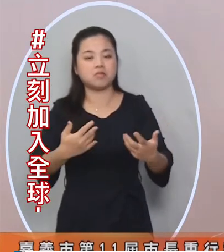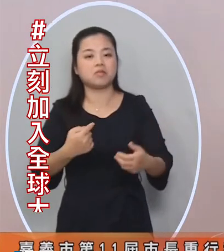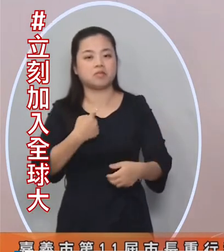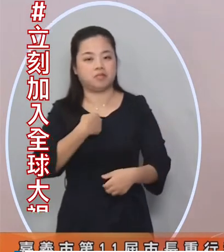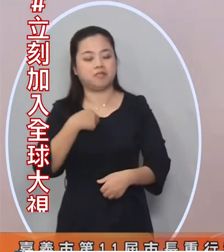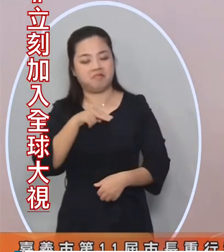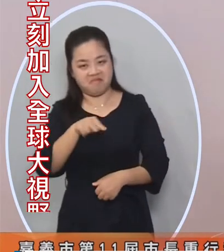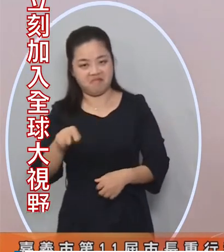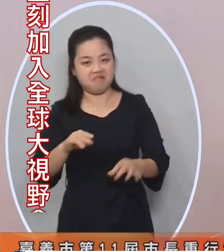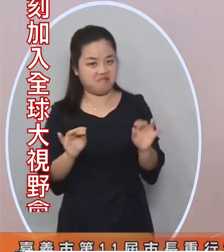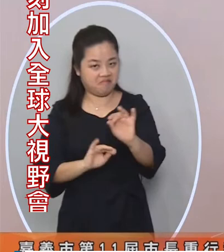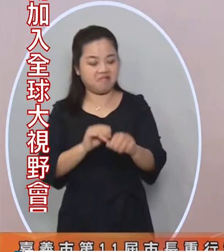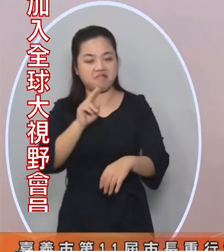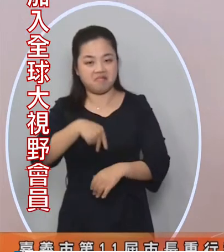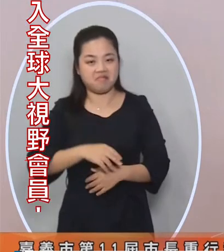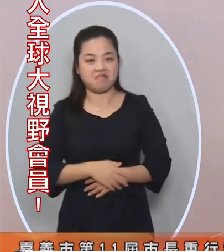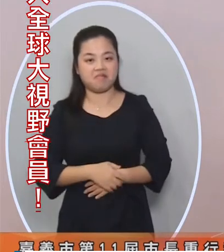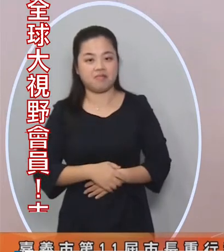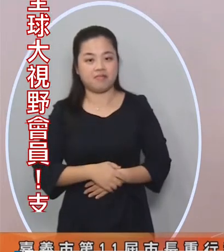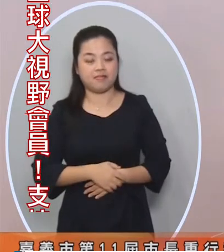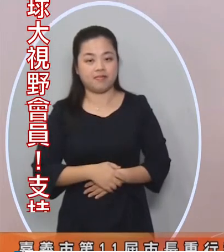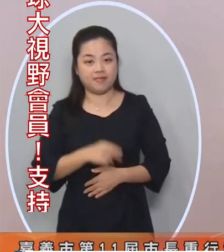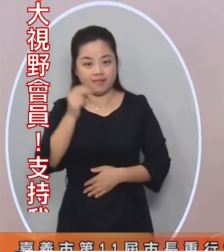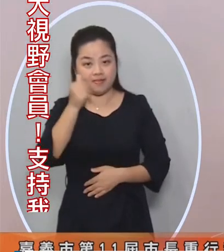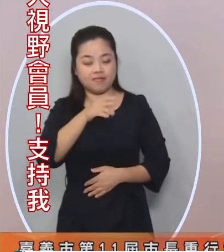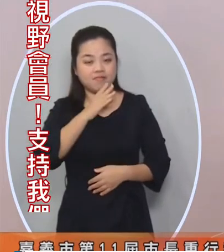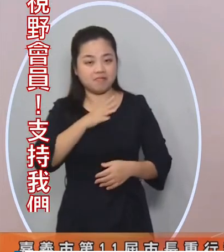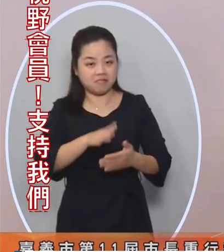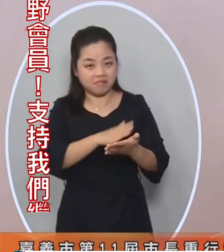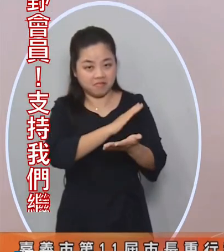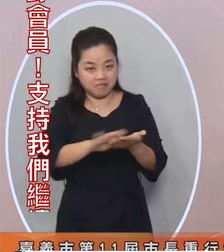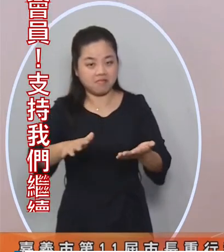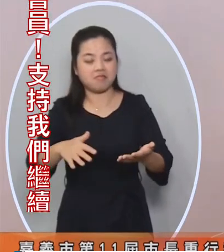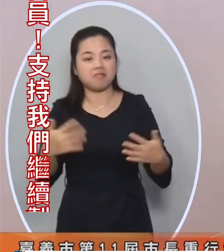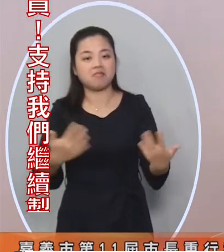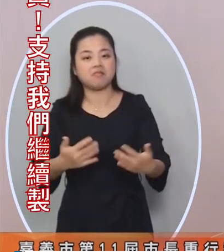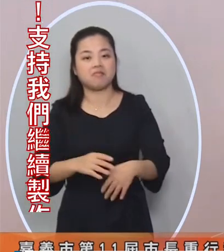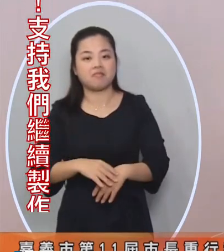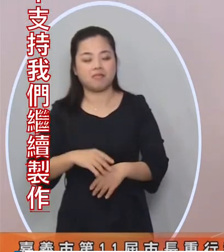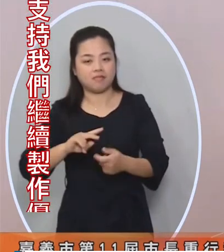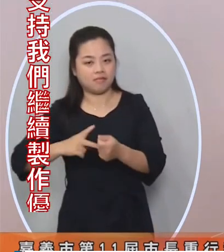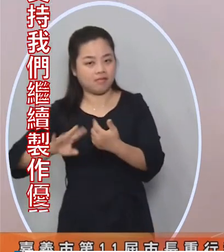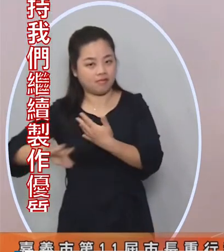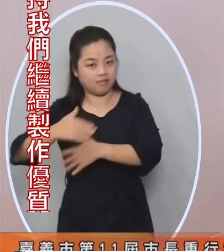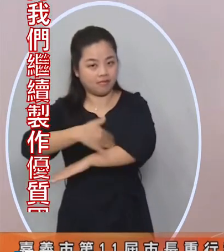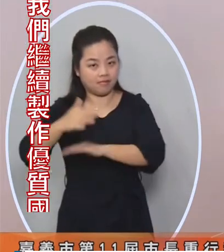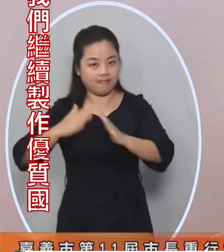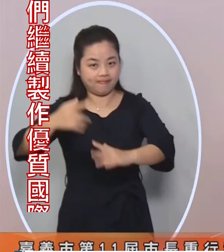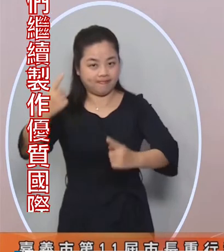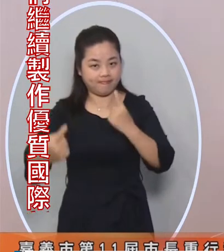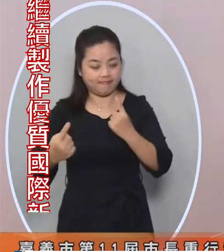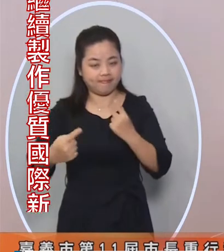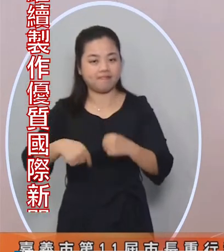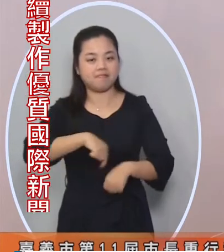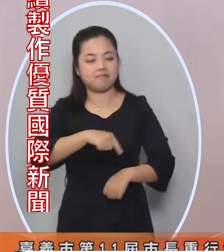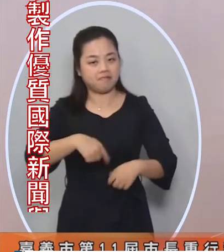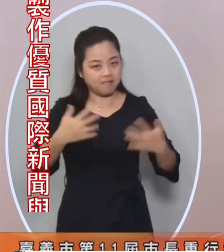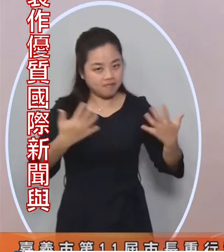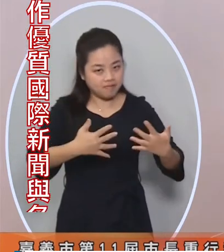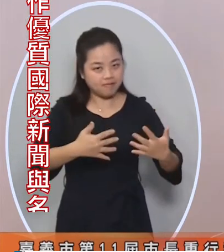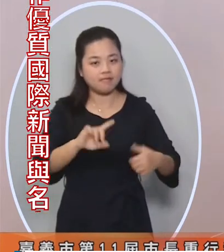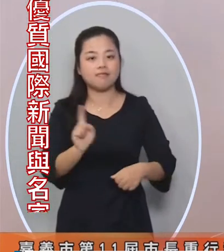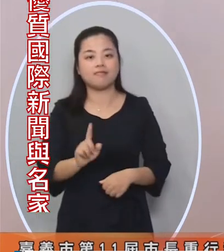面来看问题，特别是伫全国性，咱要来解决这个问题，甲其他的县市比较，咱的问题出伫